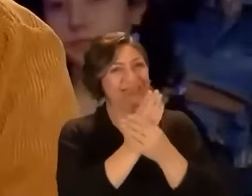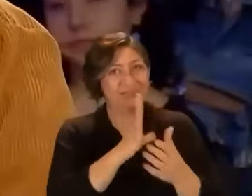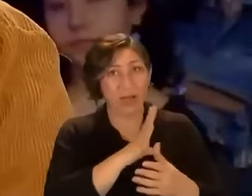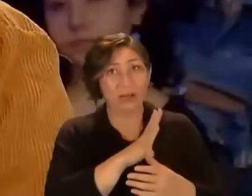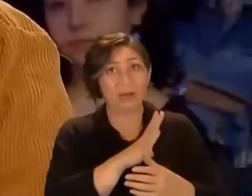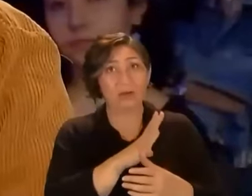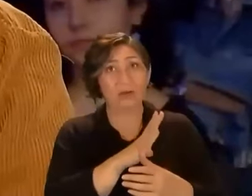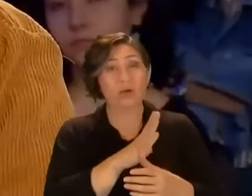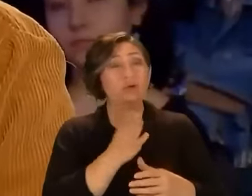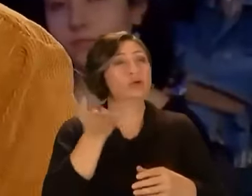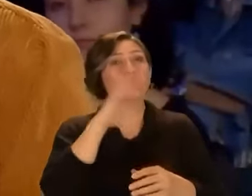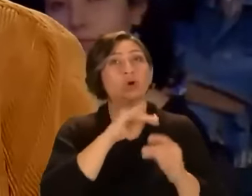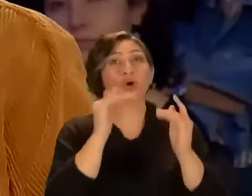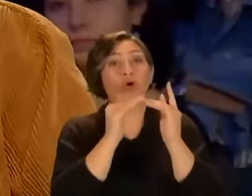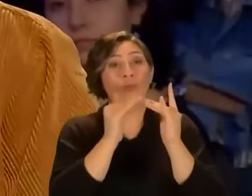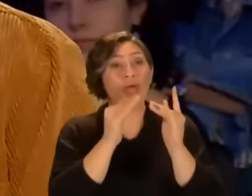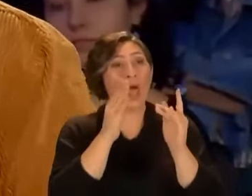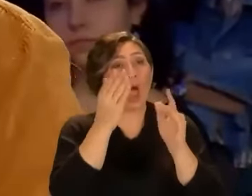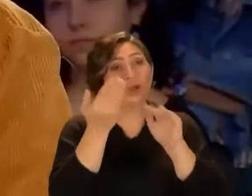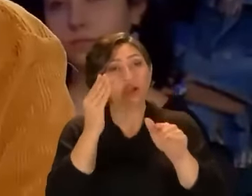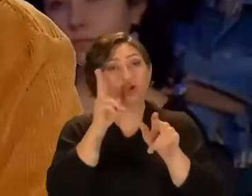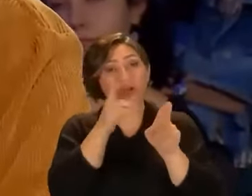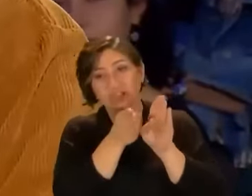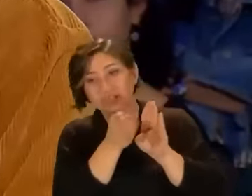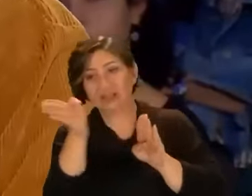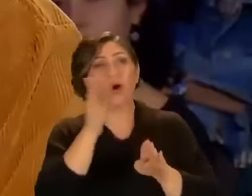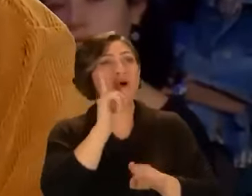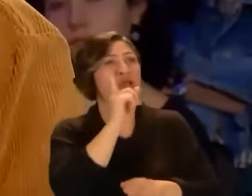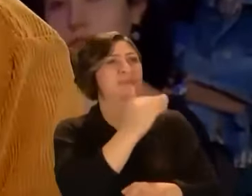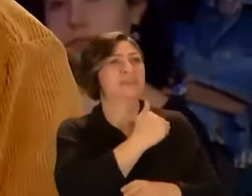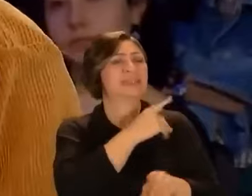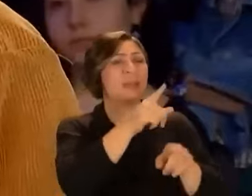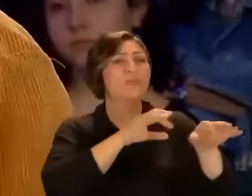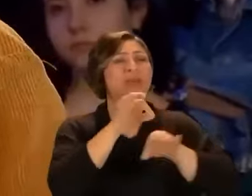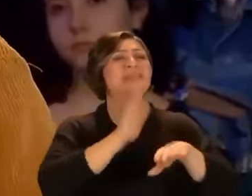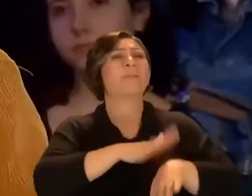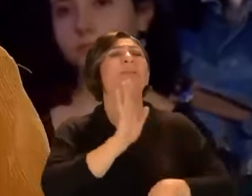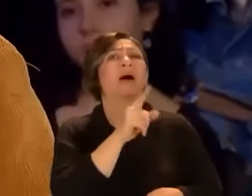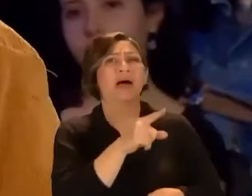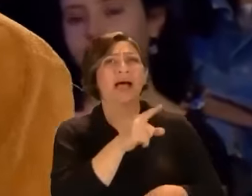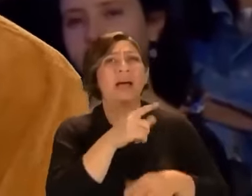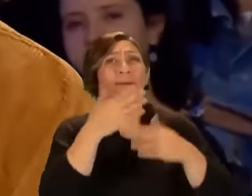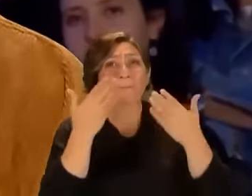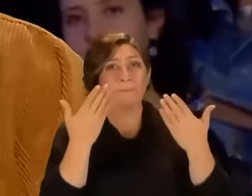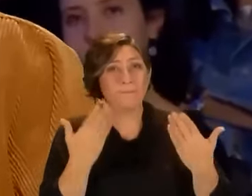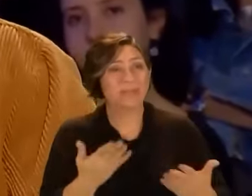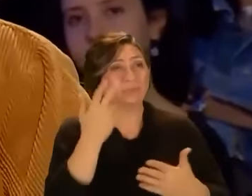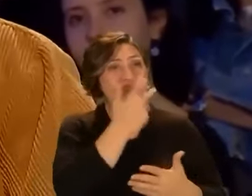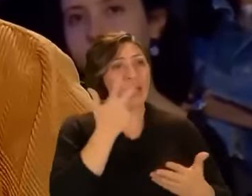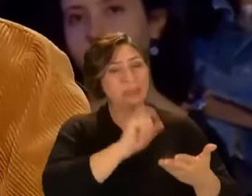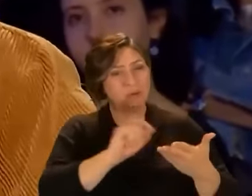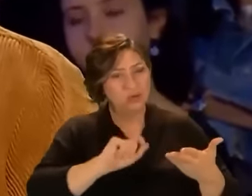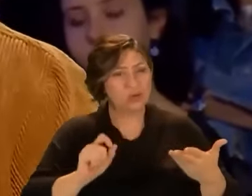Tamam. Sonra köprüden önce son çıkışta bütün hocalarım da dedi yani sen mühendislik yapma. Madem işte